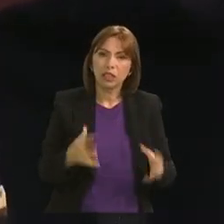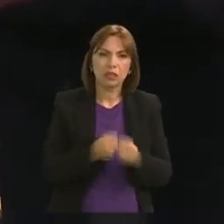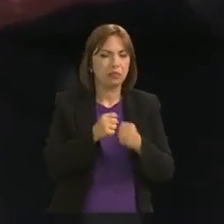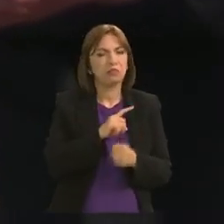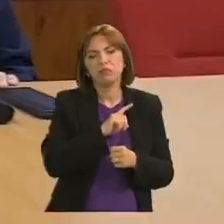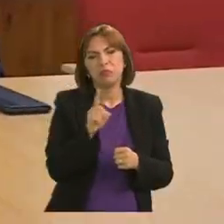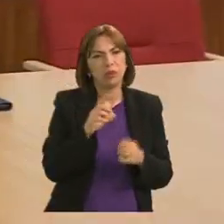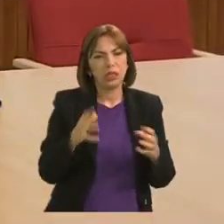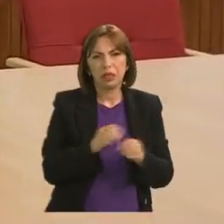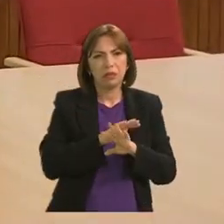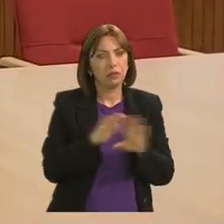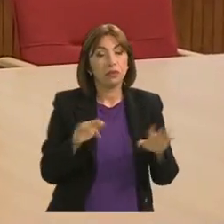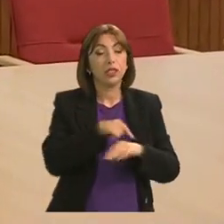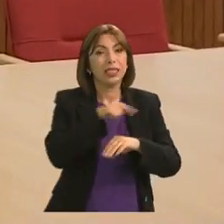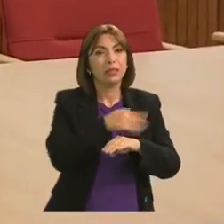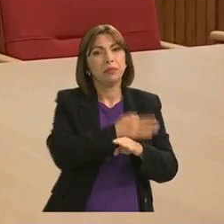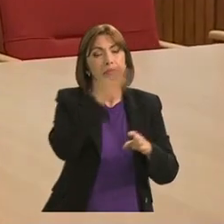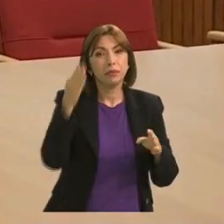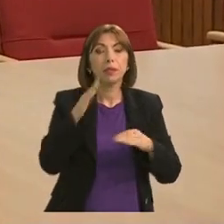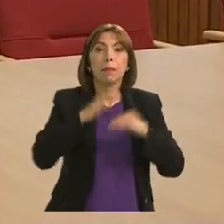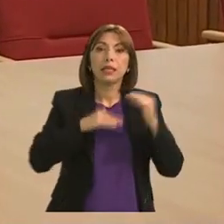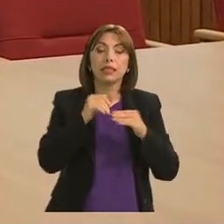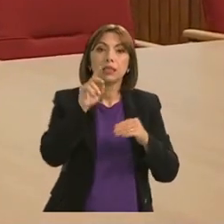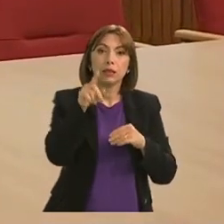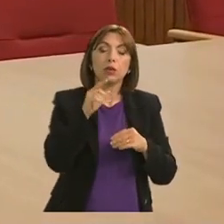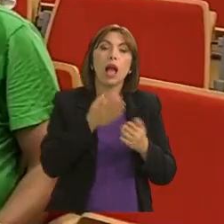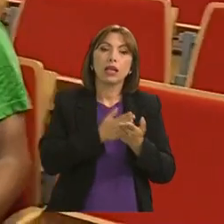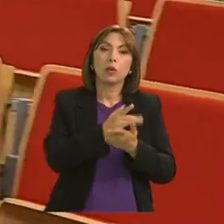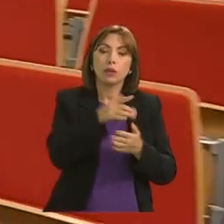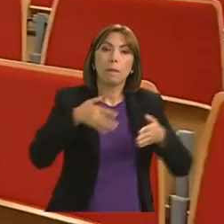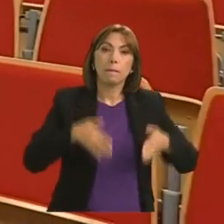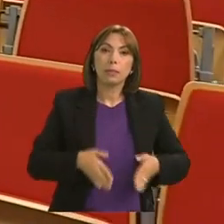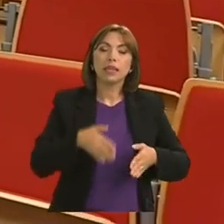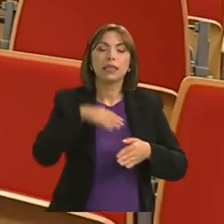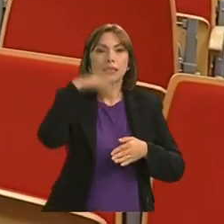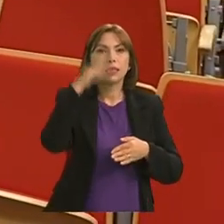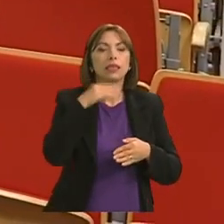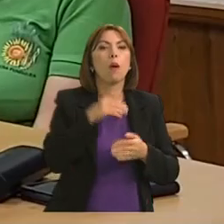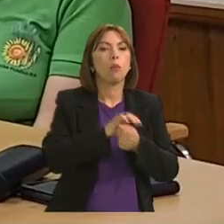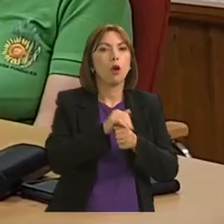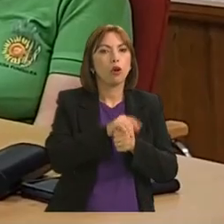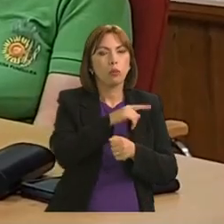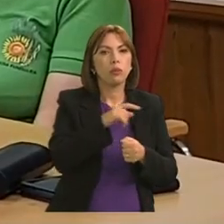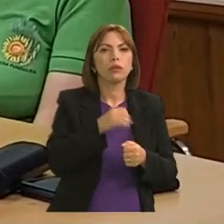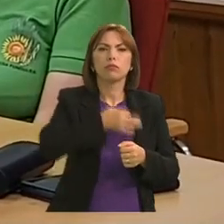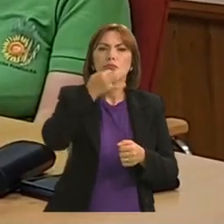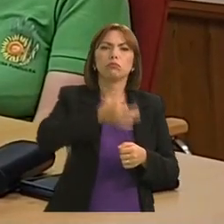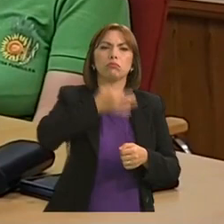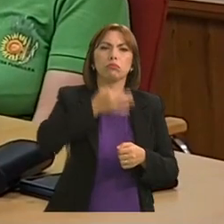mai pot fi salvați. În tot acest timp, ministrul Daia, prezent la Ziua Porumbului, în Fundulea, ține discursuri. Mă